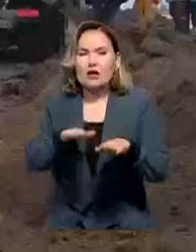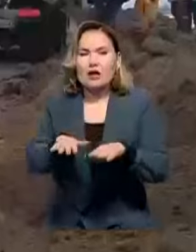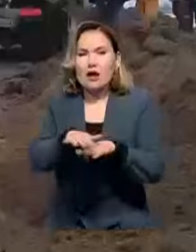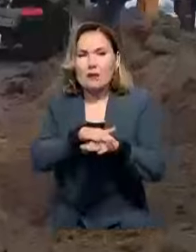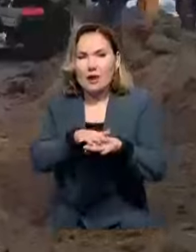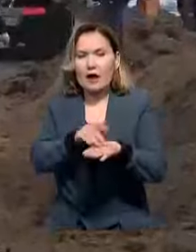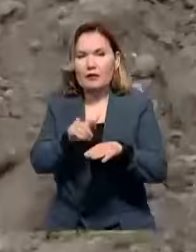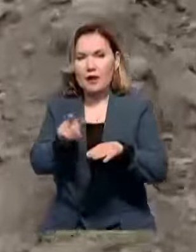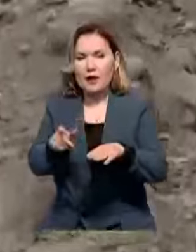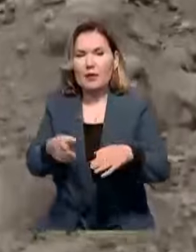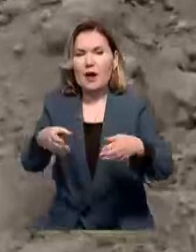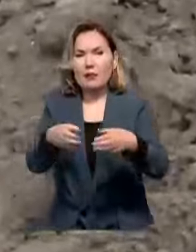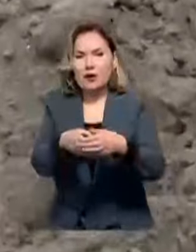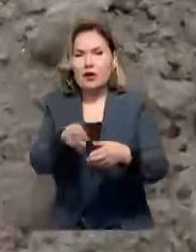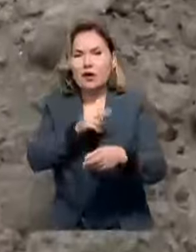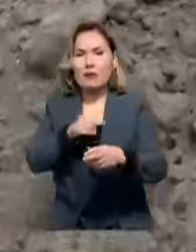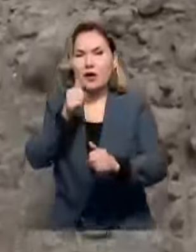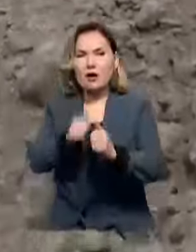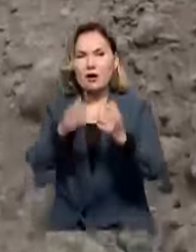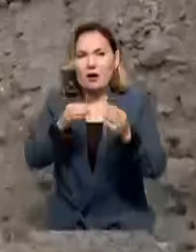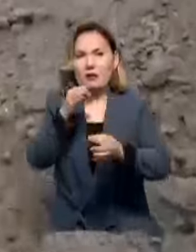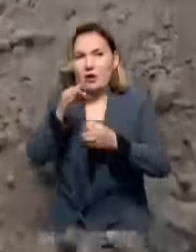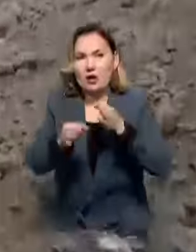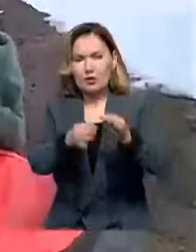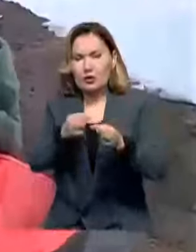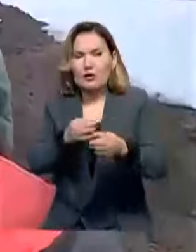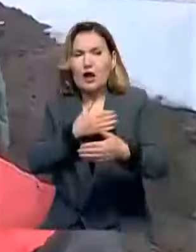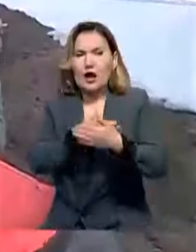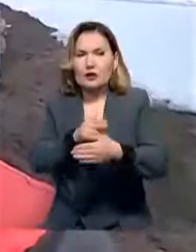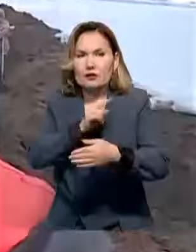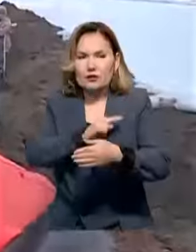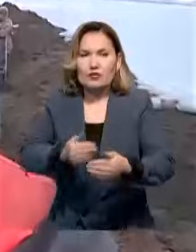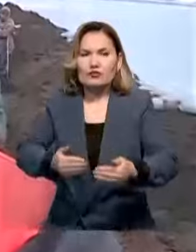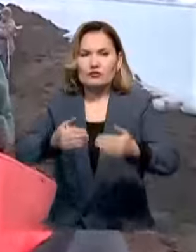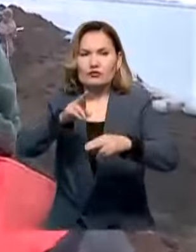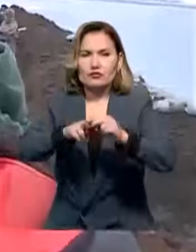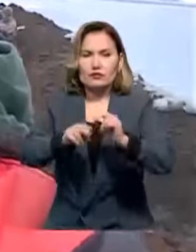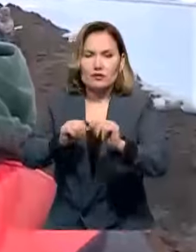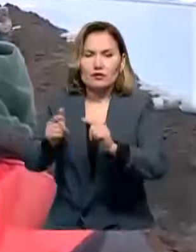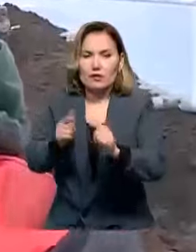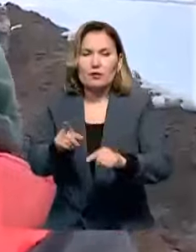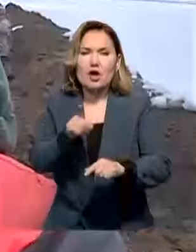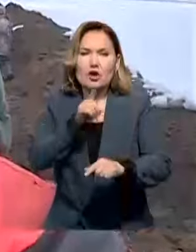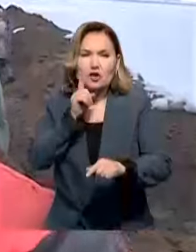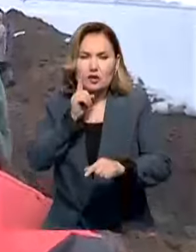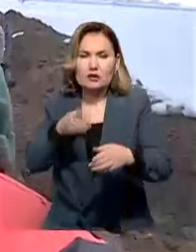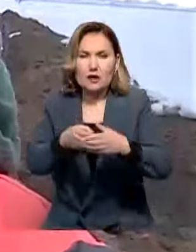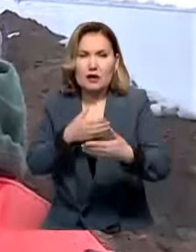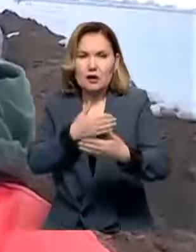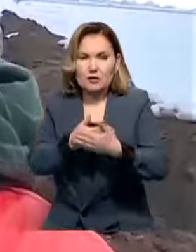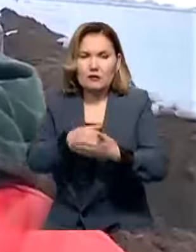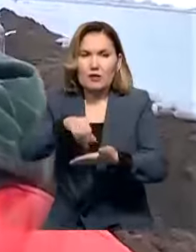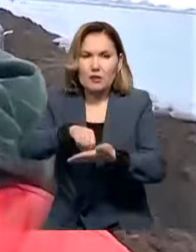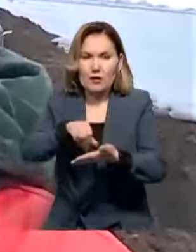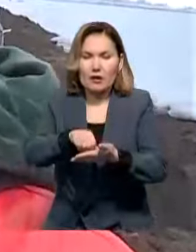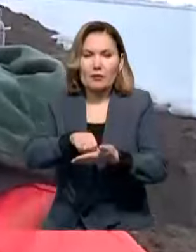жағдайлар қызметі жасақтарымен бірге күні-түні осы су басында. Жұмыс істейтін жастар келіп, еріктілері бар.